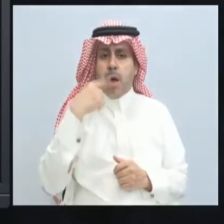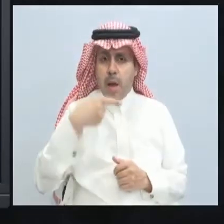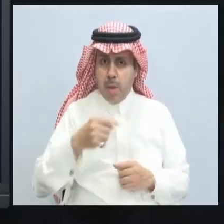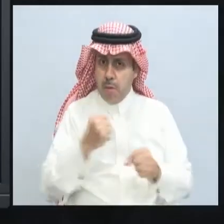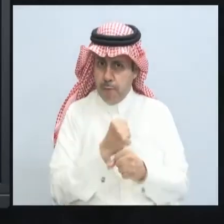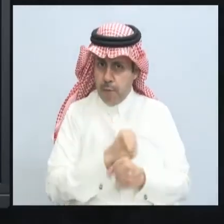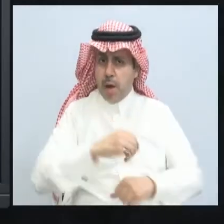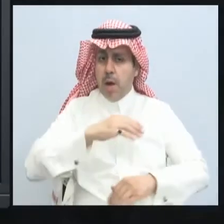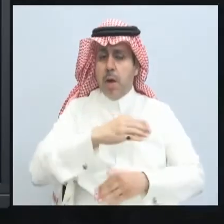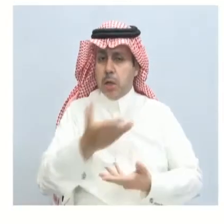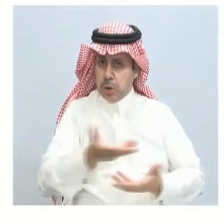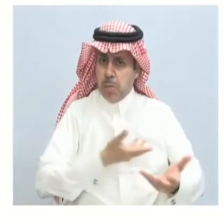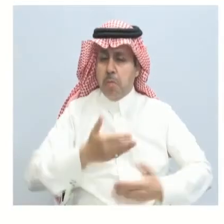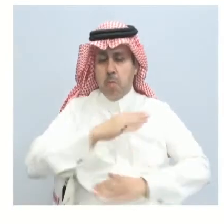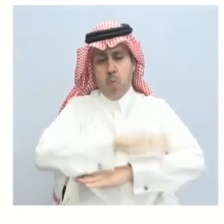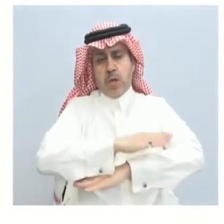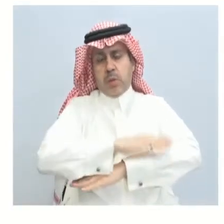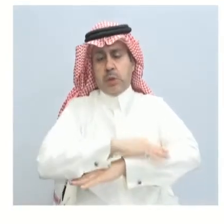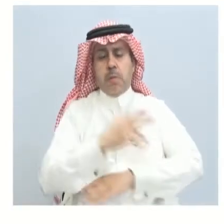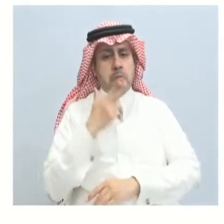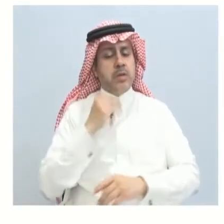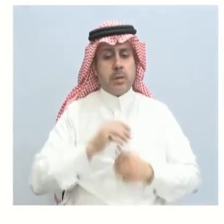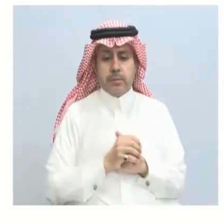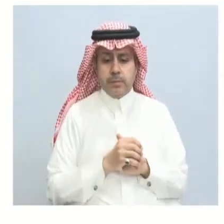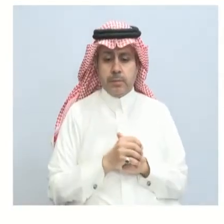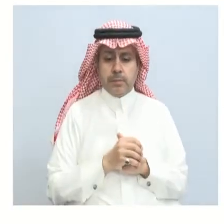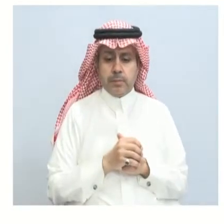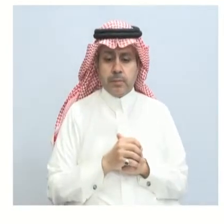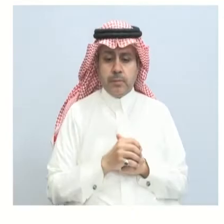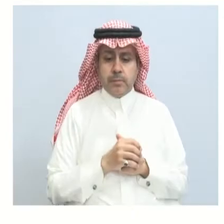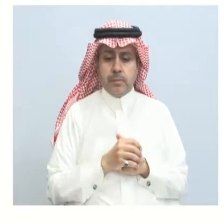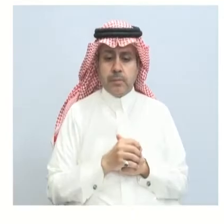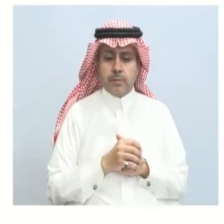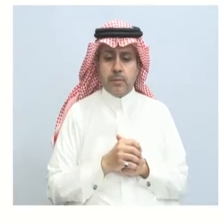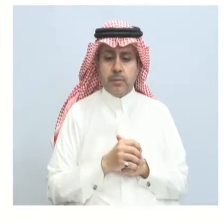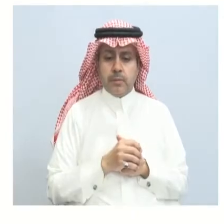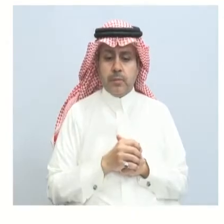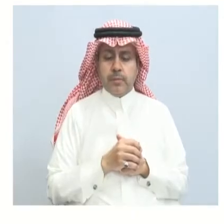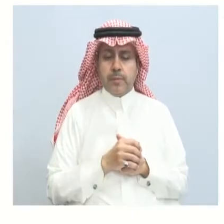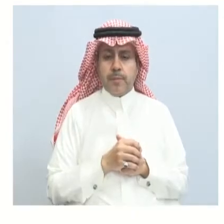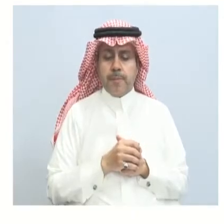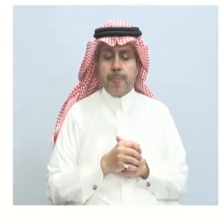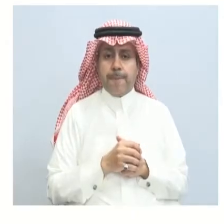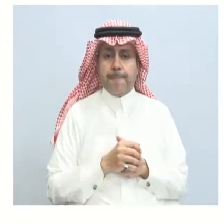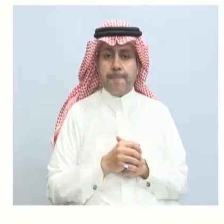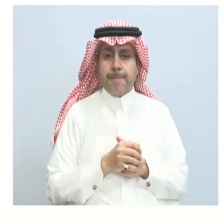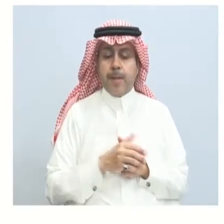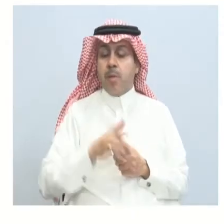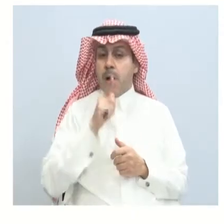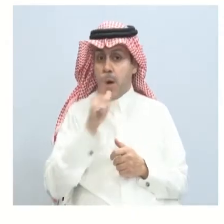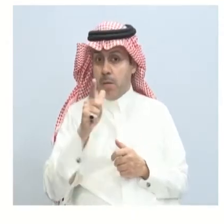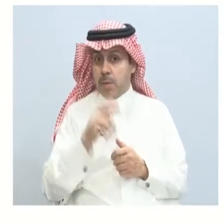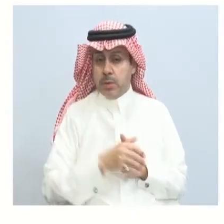حسنه فلهذا اخبر النبي بمن حسن خلقه بهذه الهديه ثم في المقابل قال النبي صلى الله عليه وسلم